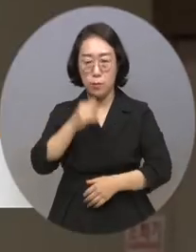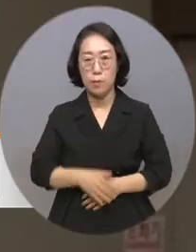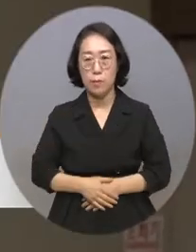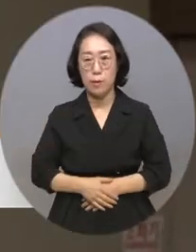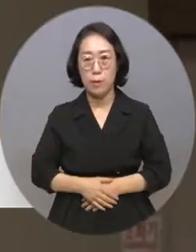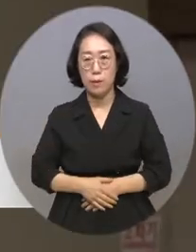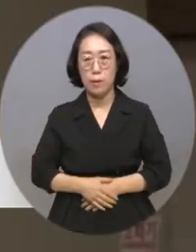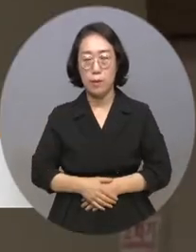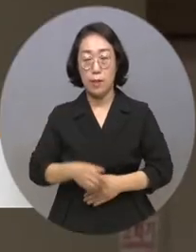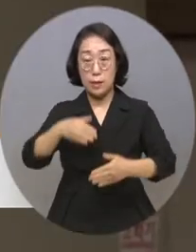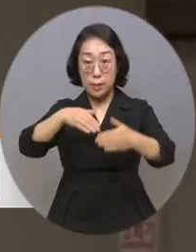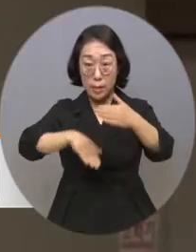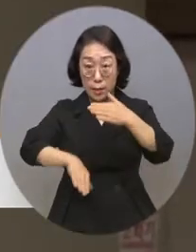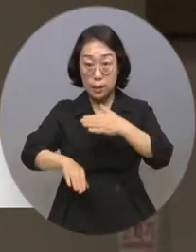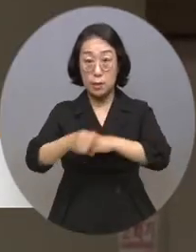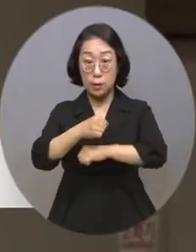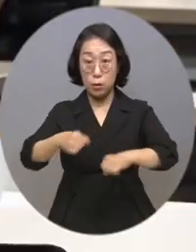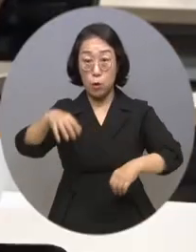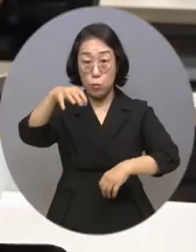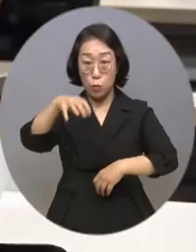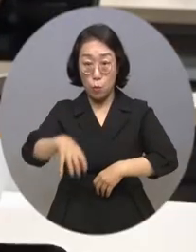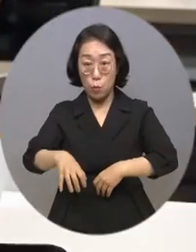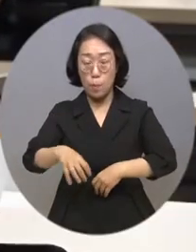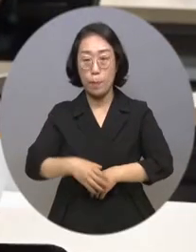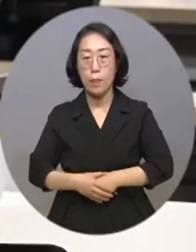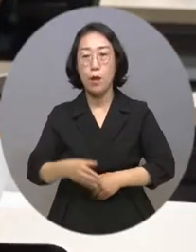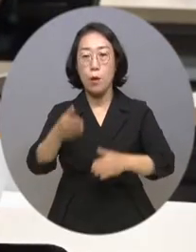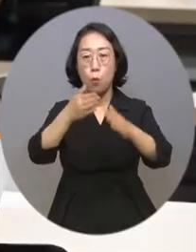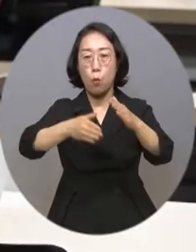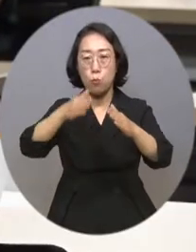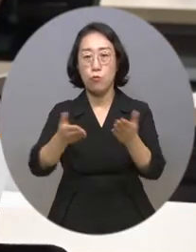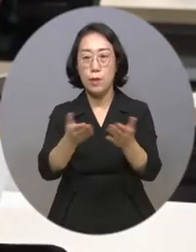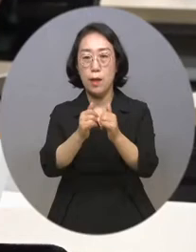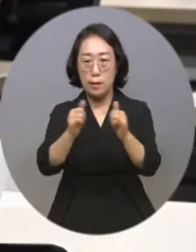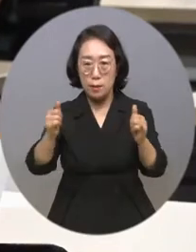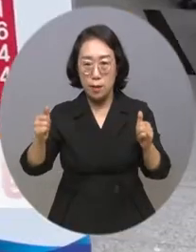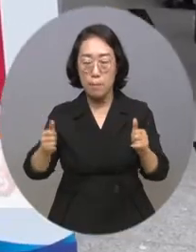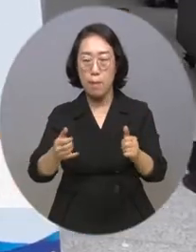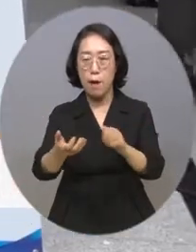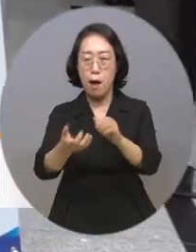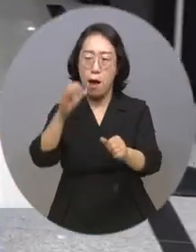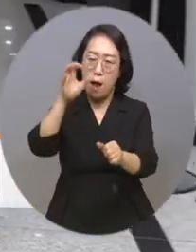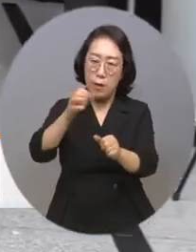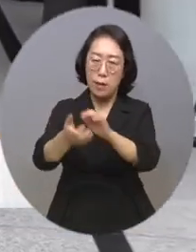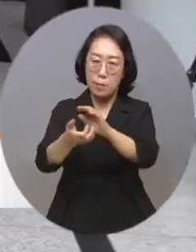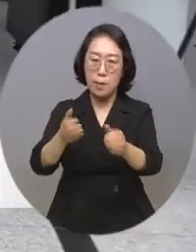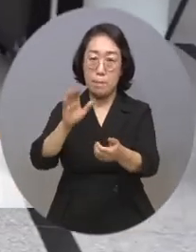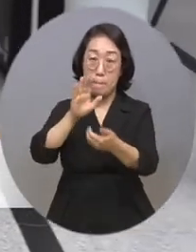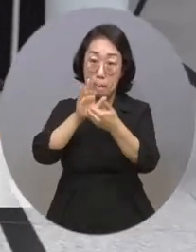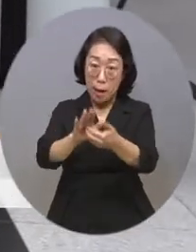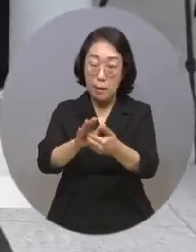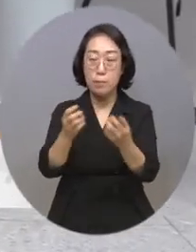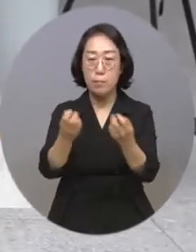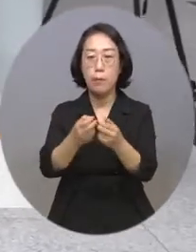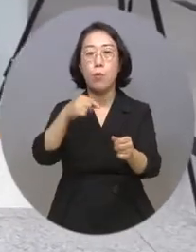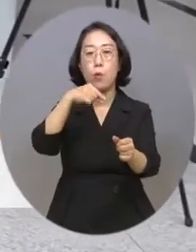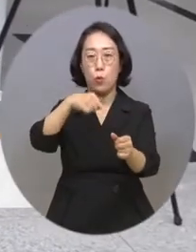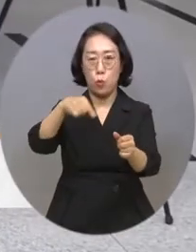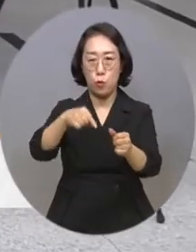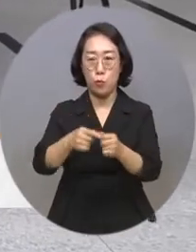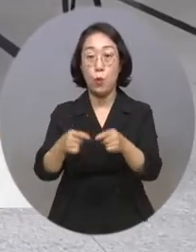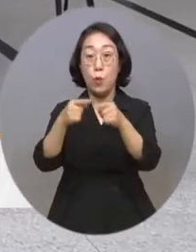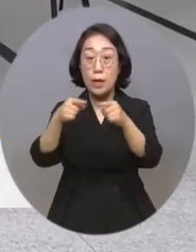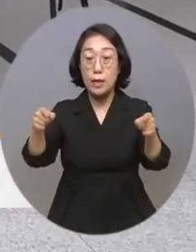지하 1층 대회의실에서는 담당 업무 공무원들에게 학대 예방 교육이 진행됐으며 1층 로비에서는